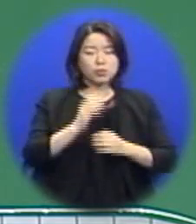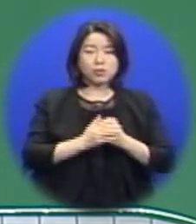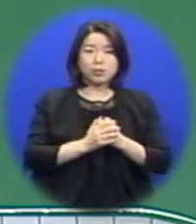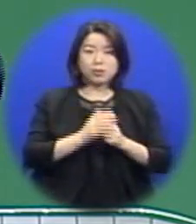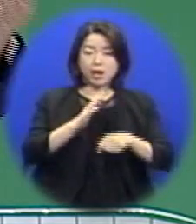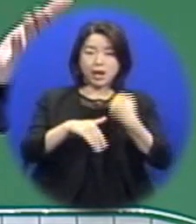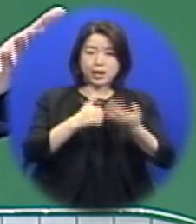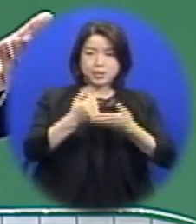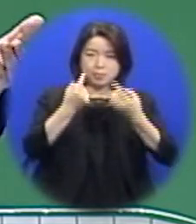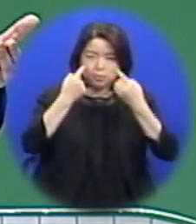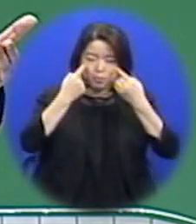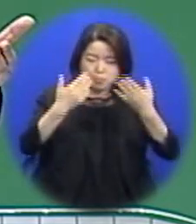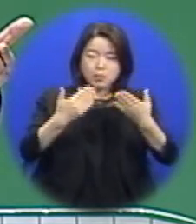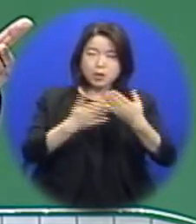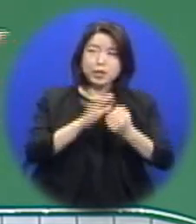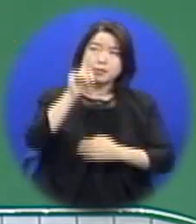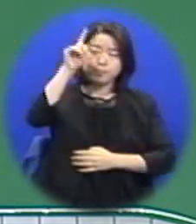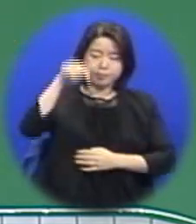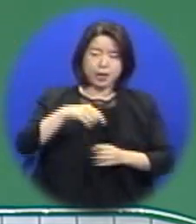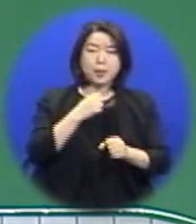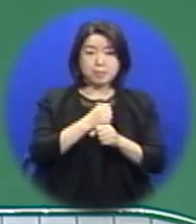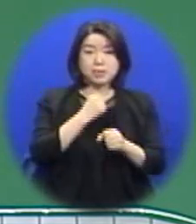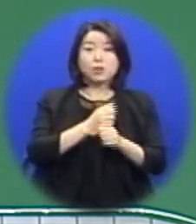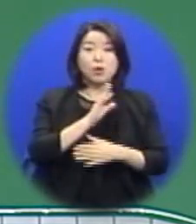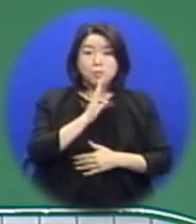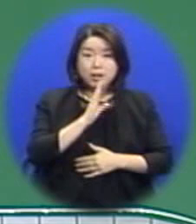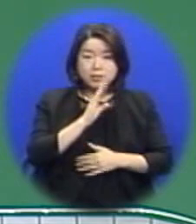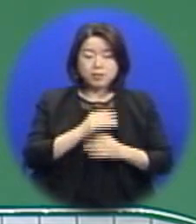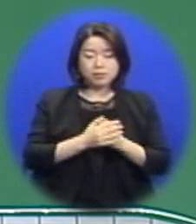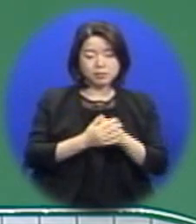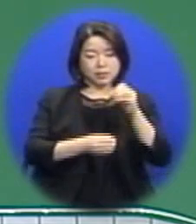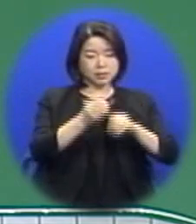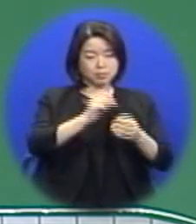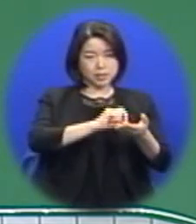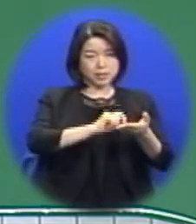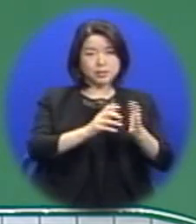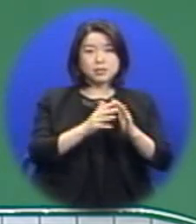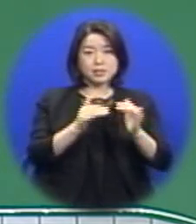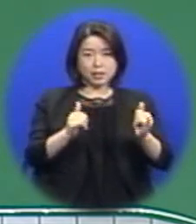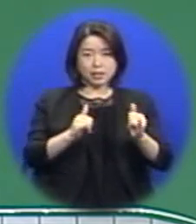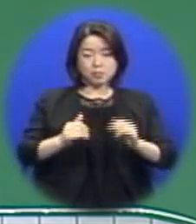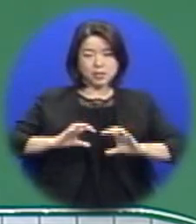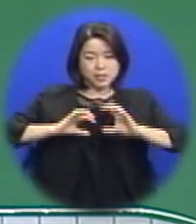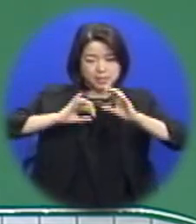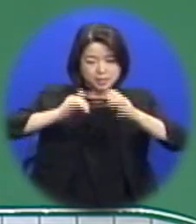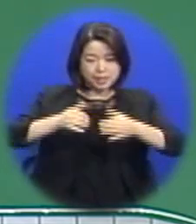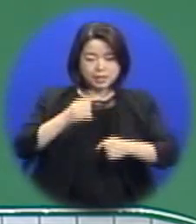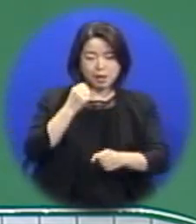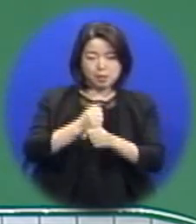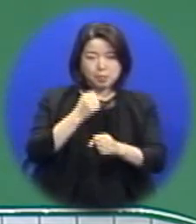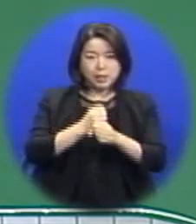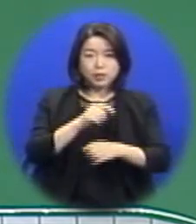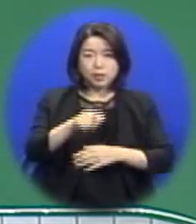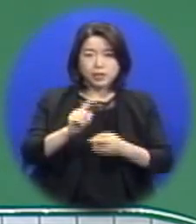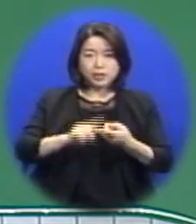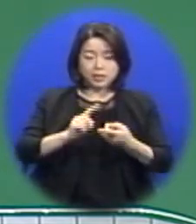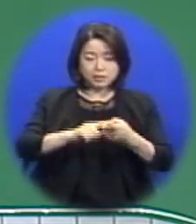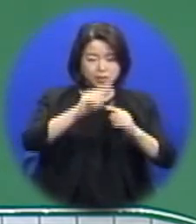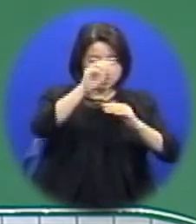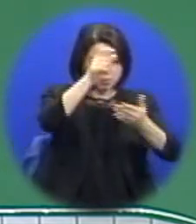하나님은 분명히 천지를 창조하셨어요. 시편 기자가 하나님이 세상을 창조하신 것을 이렇게